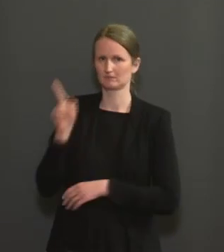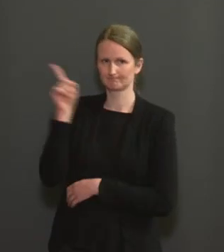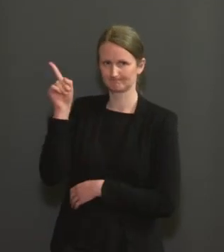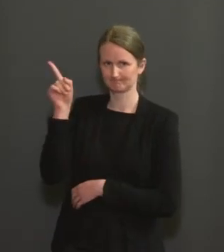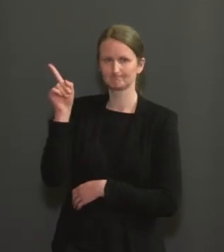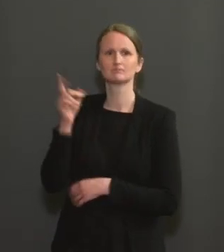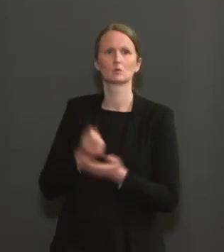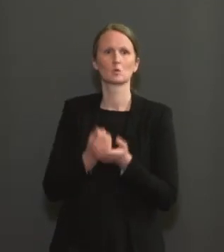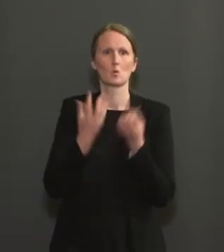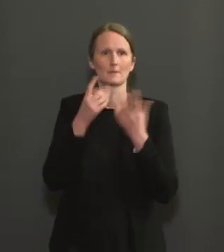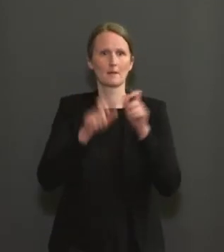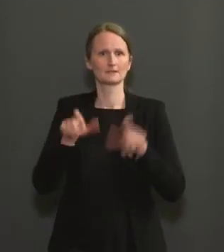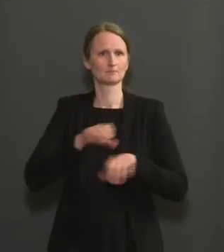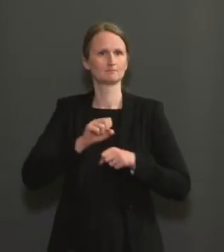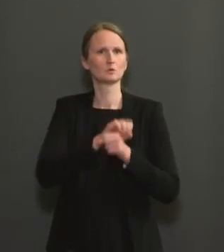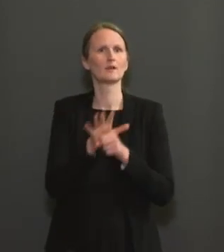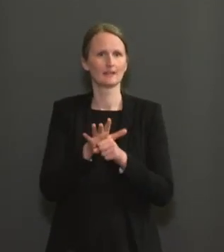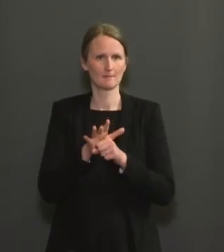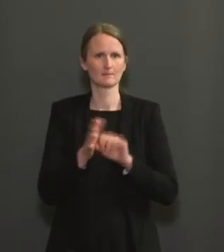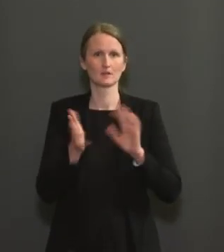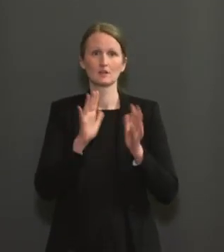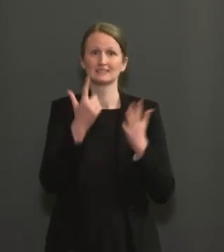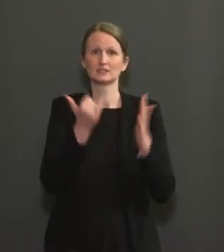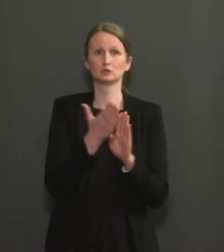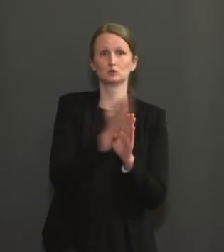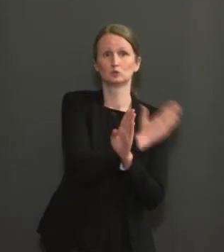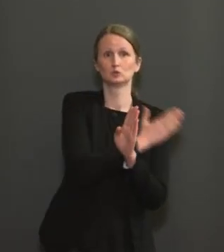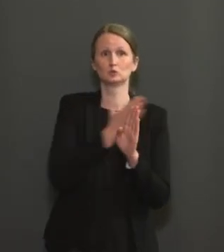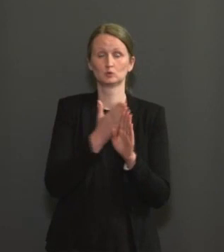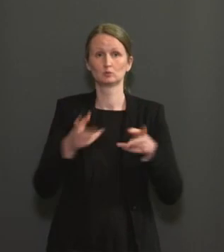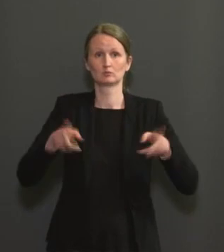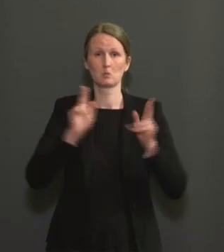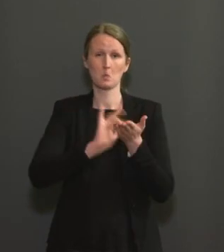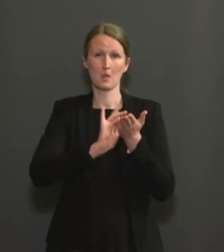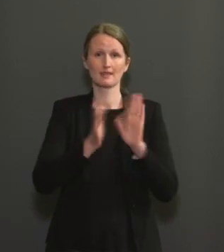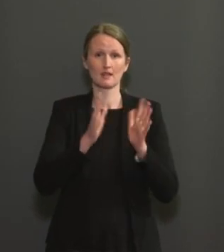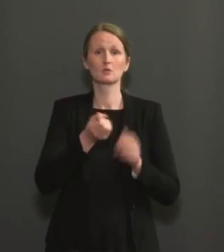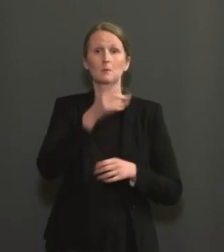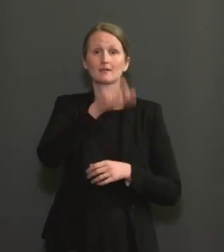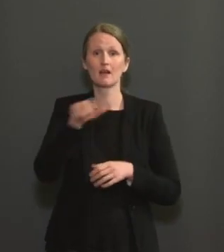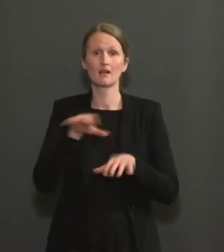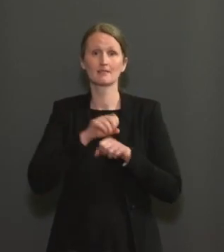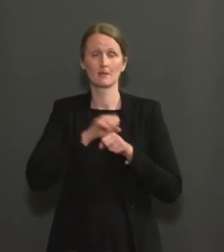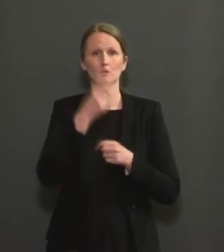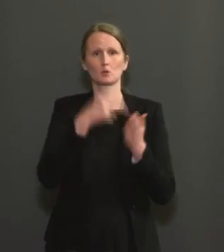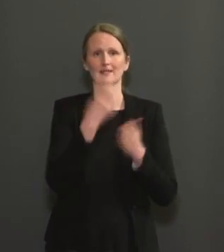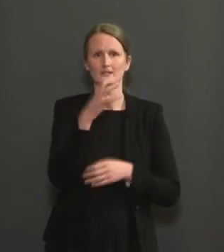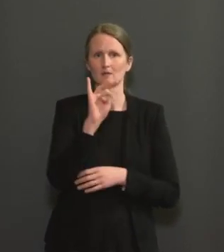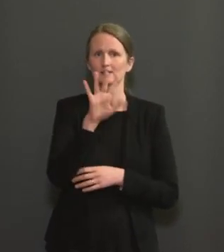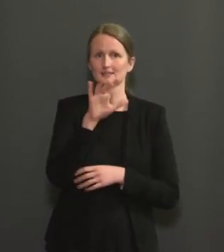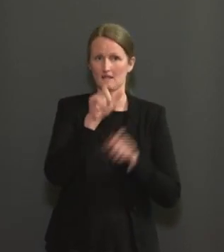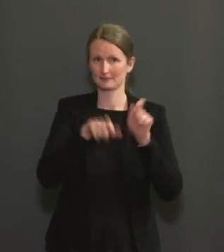7 derniers jours, eu chaque jour 2445 nouveaux cas, ce qui représente une augmentation de 12%.